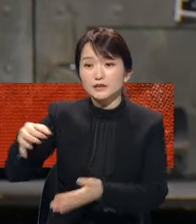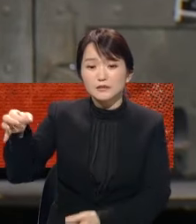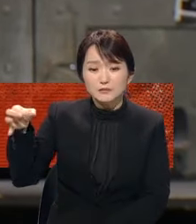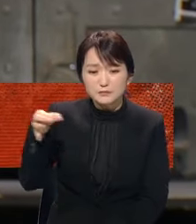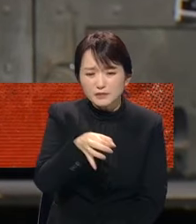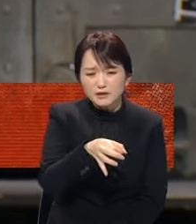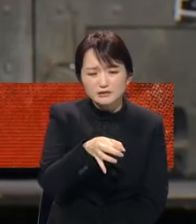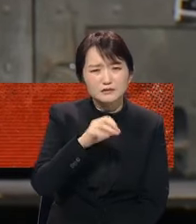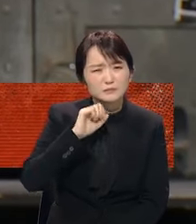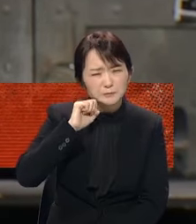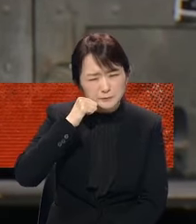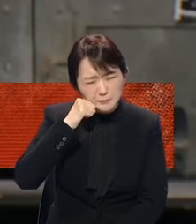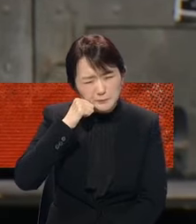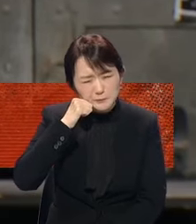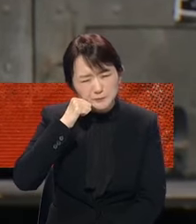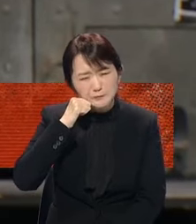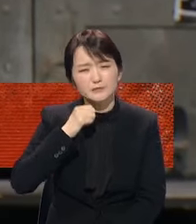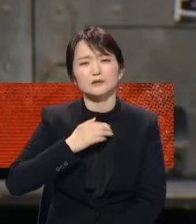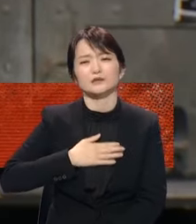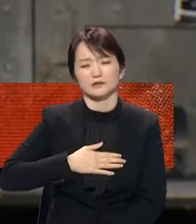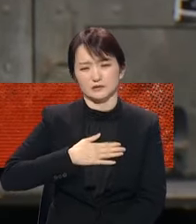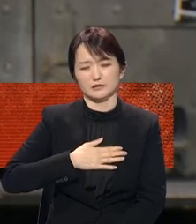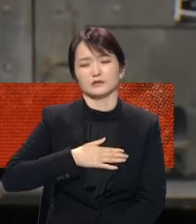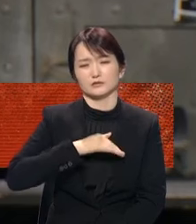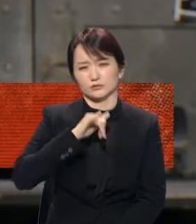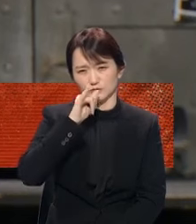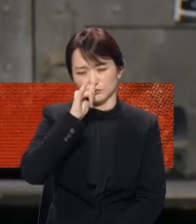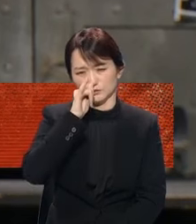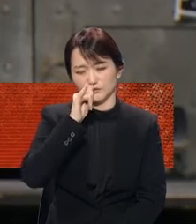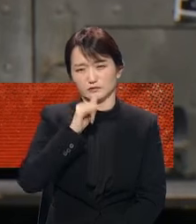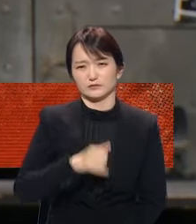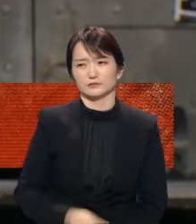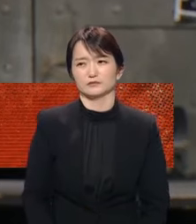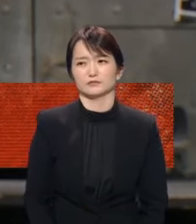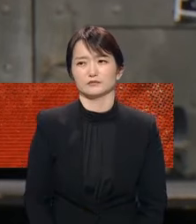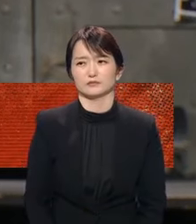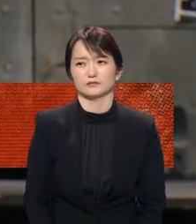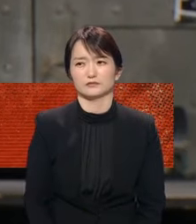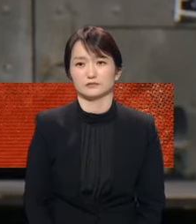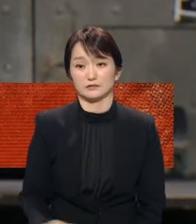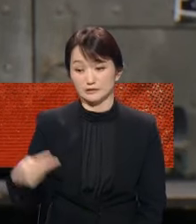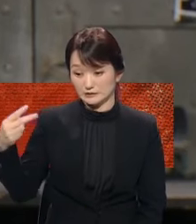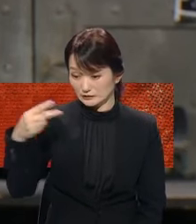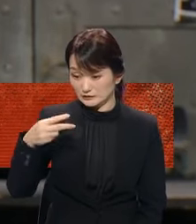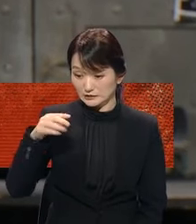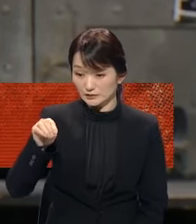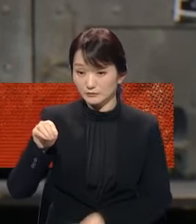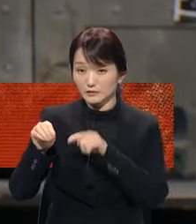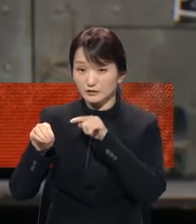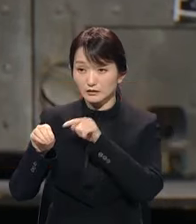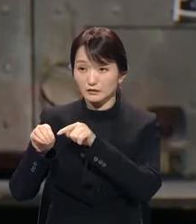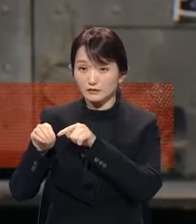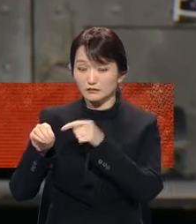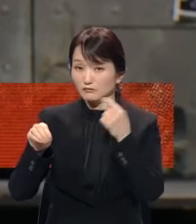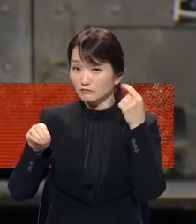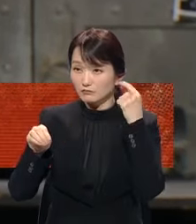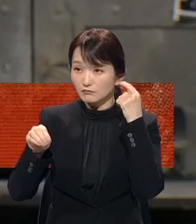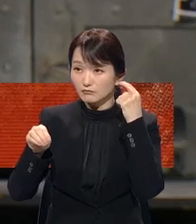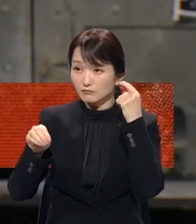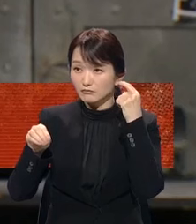얼마나 어려운지를 상징적으로 보여줬다라고 저는 개인적으로는 판단하고 있습니다. 이 2천만 원이라는 액수가 이 들으신 분들은